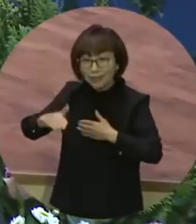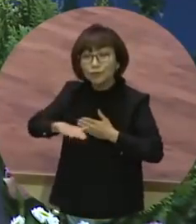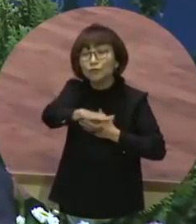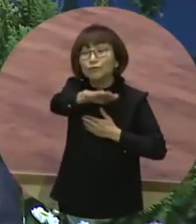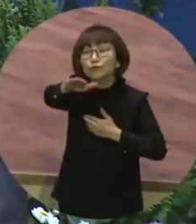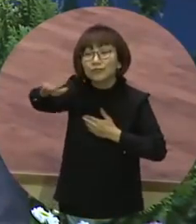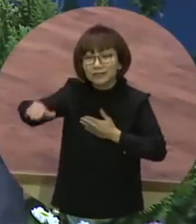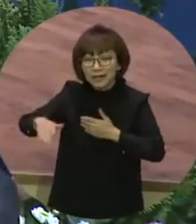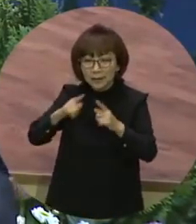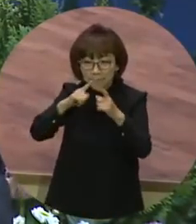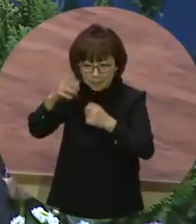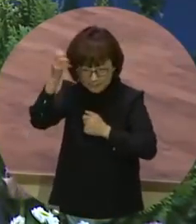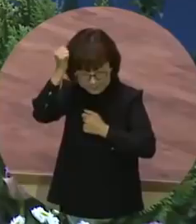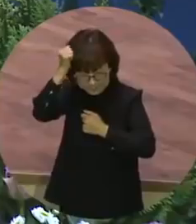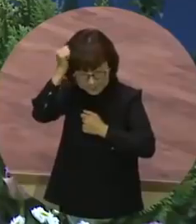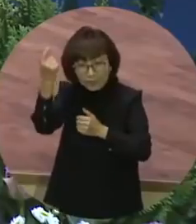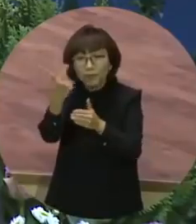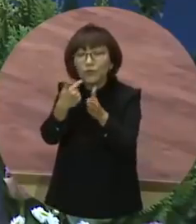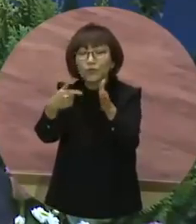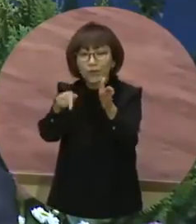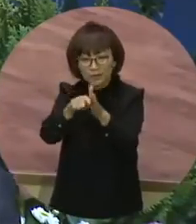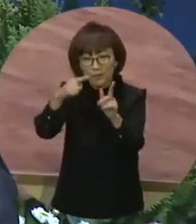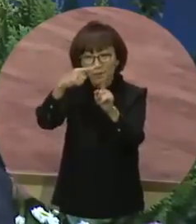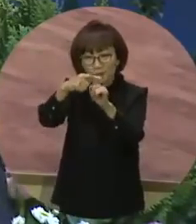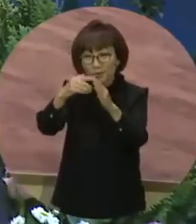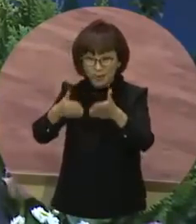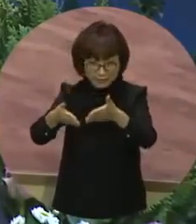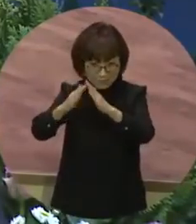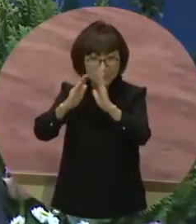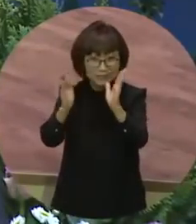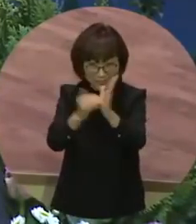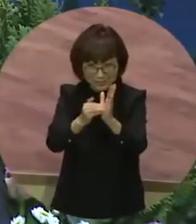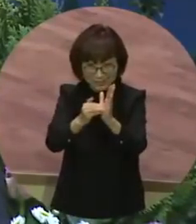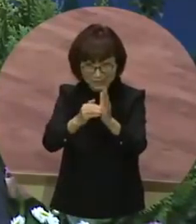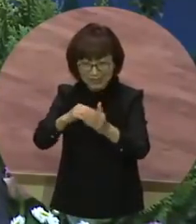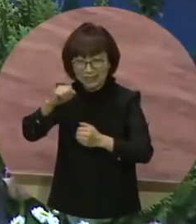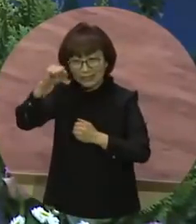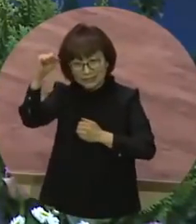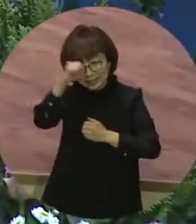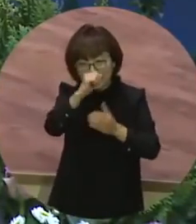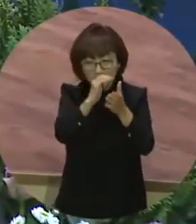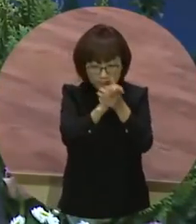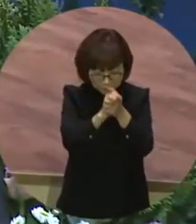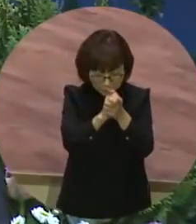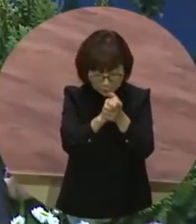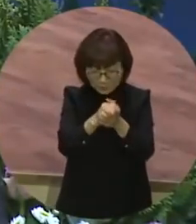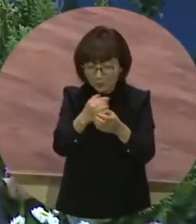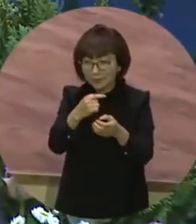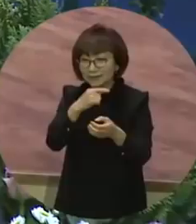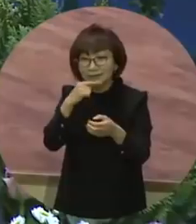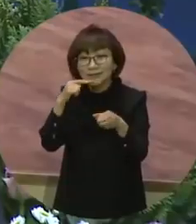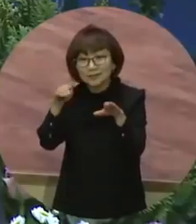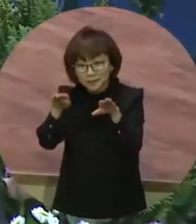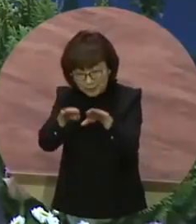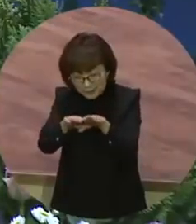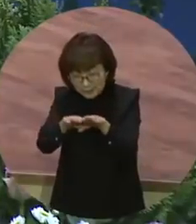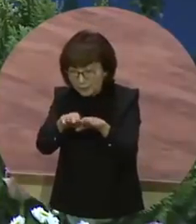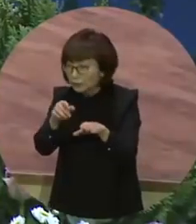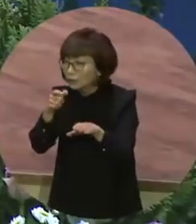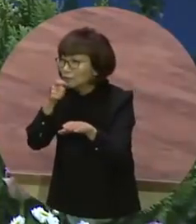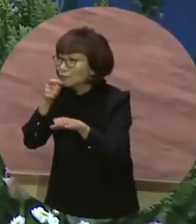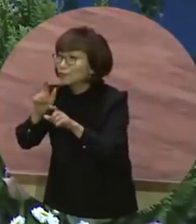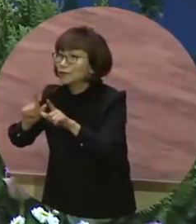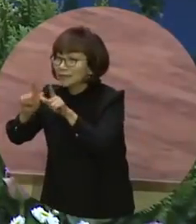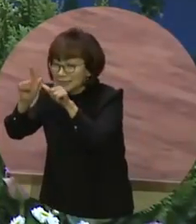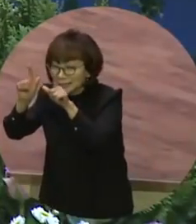이 교회를 만들어가지고 새벽기도 막 하고 수요일에 금요일 이제만 하면 그냥 수요일날 이제만 하면 금요일날 이제만 하면